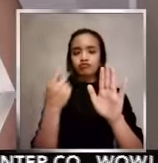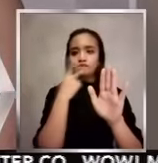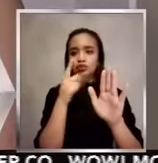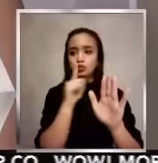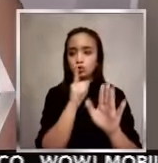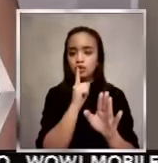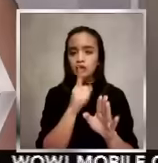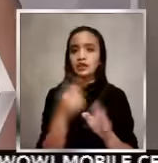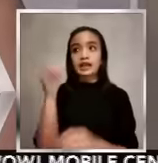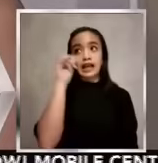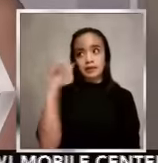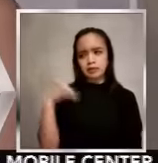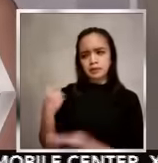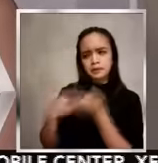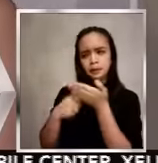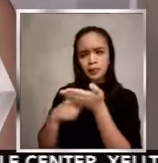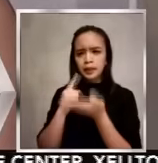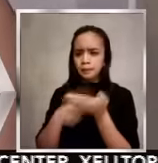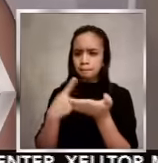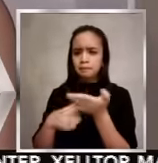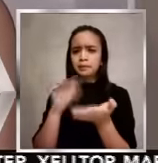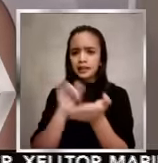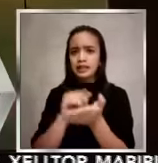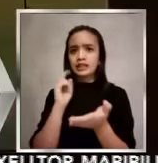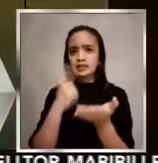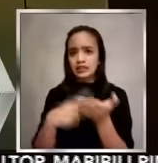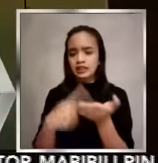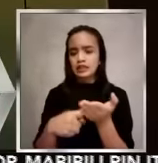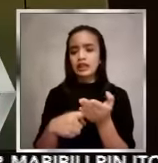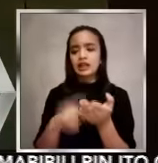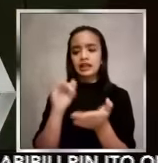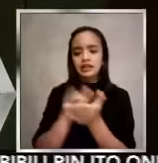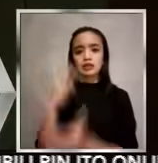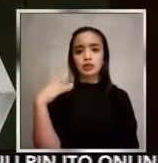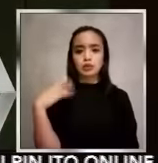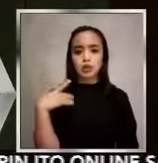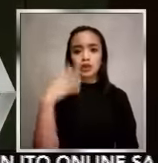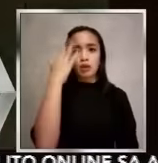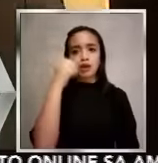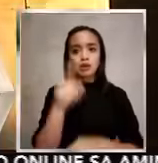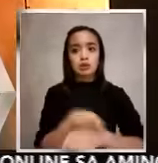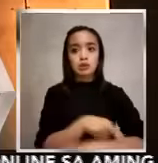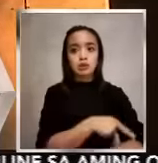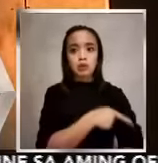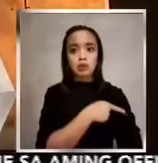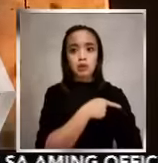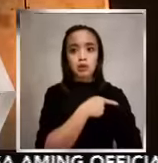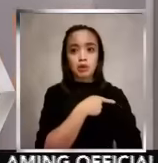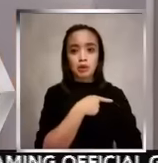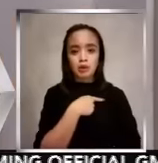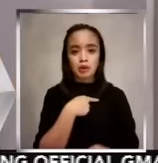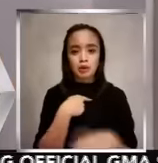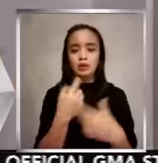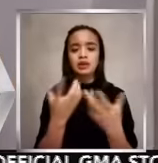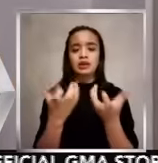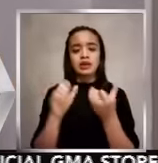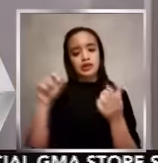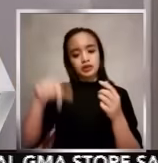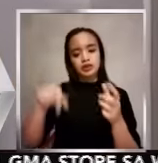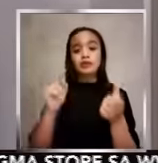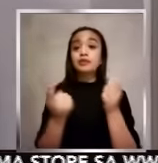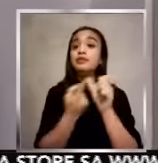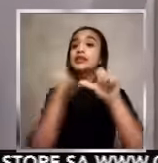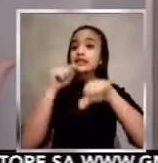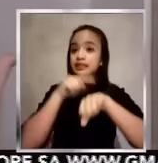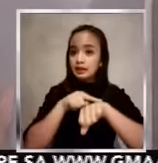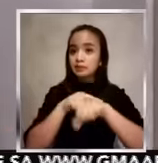pinag-uusapan yun yung inaabangan namin kasi ang tagal din namin This is the first time na makikita namin